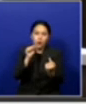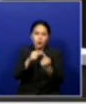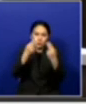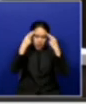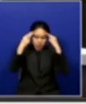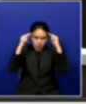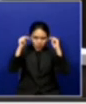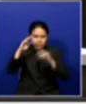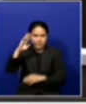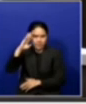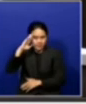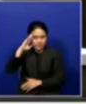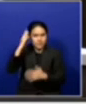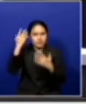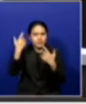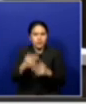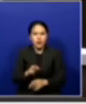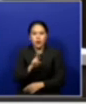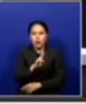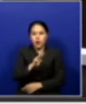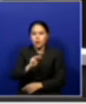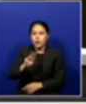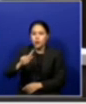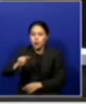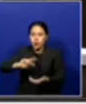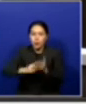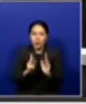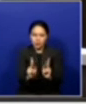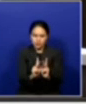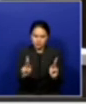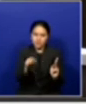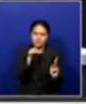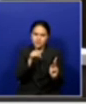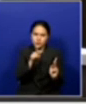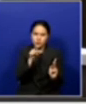ครับ กรรมาธิการครับต้องทำงานหนัก